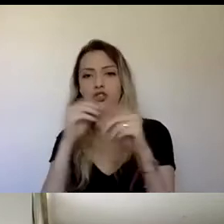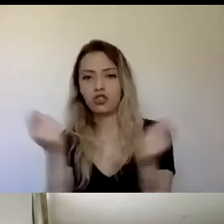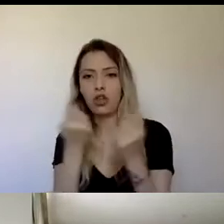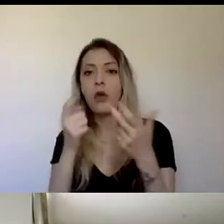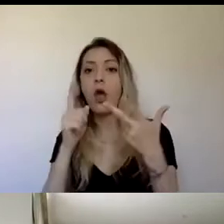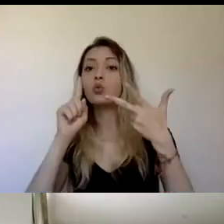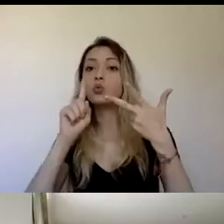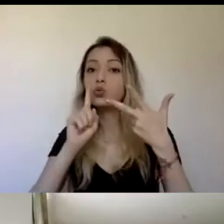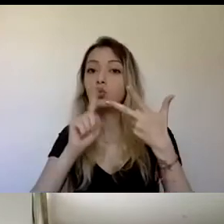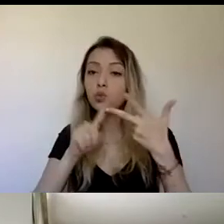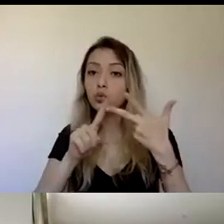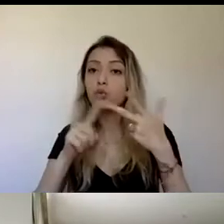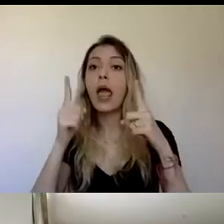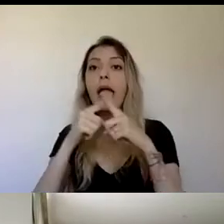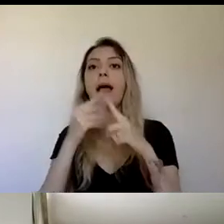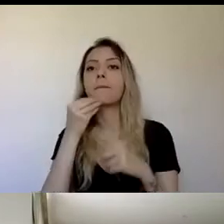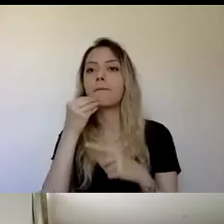cezai olmayan hesap verilebilirlik.